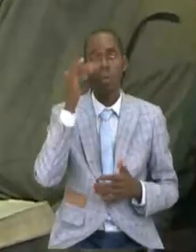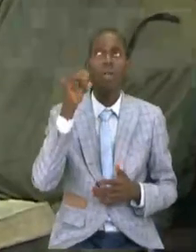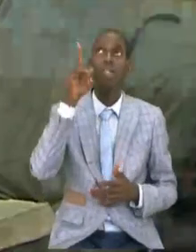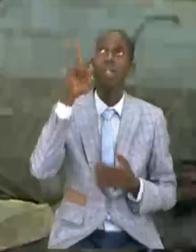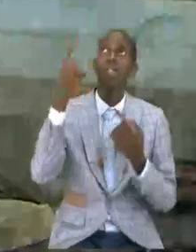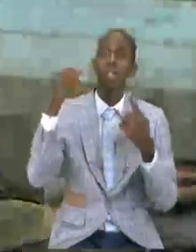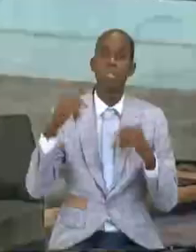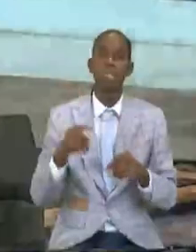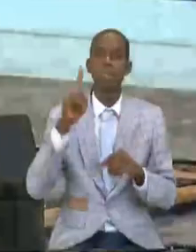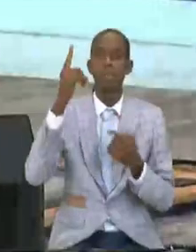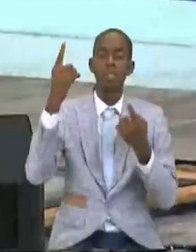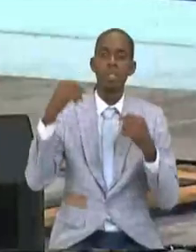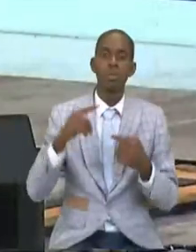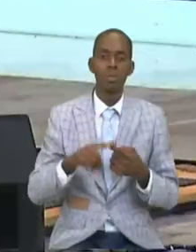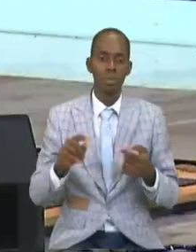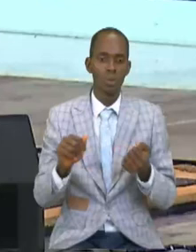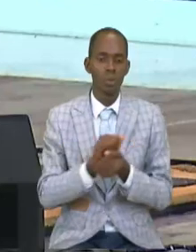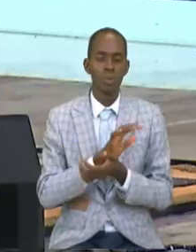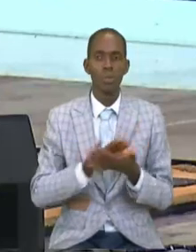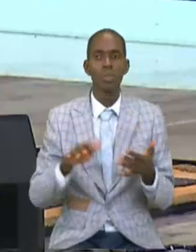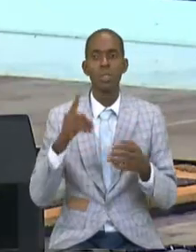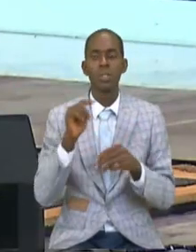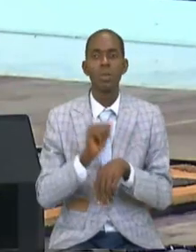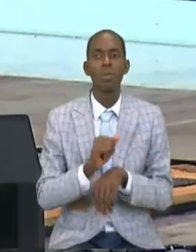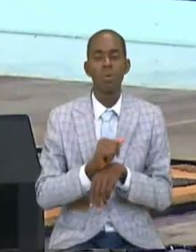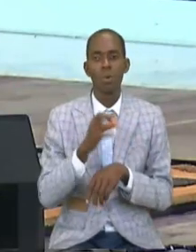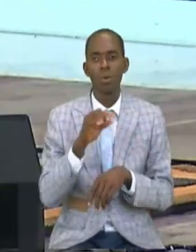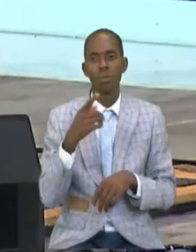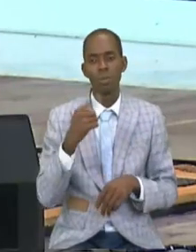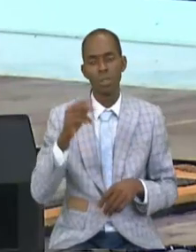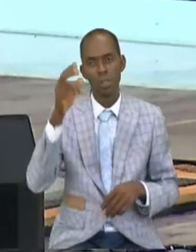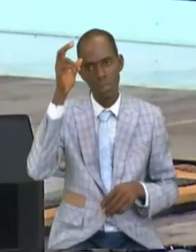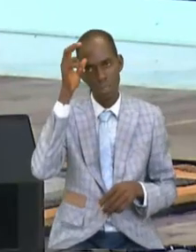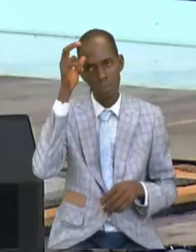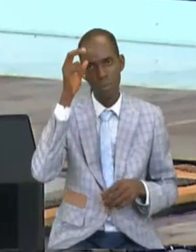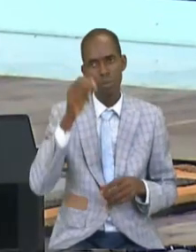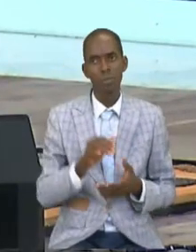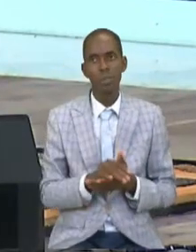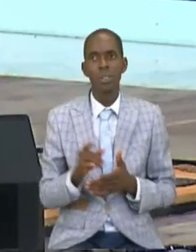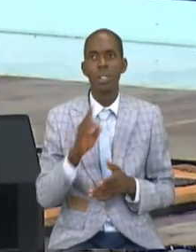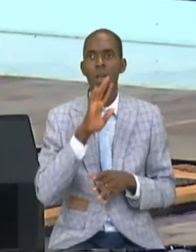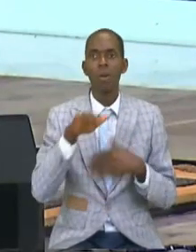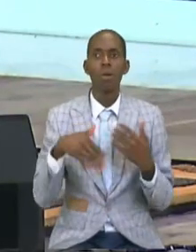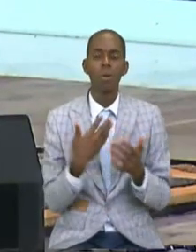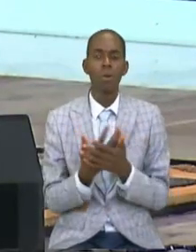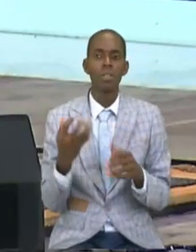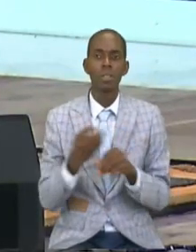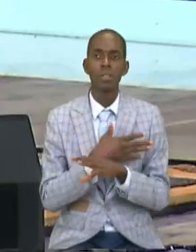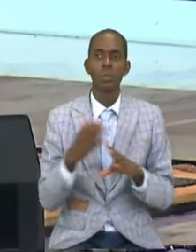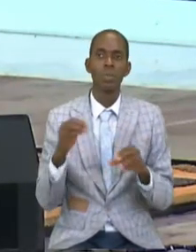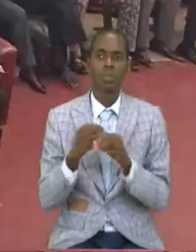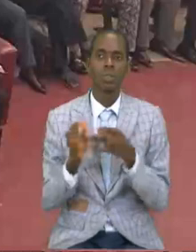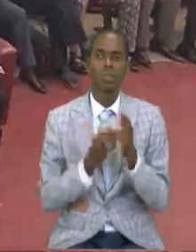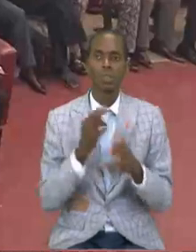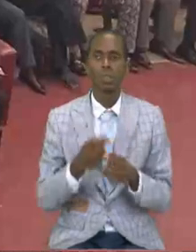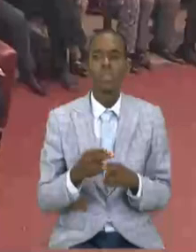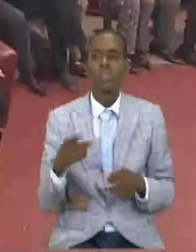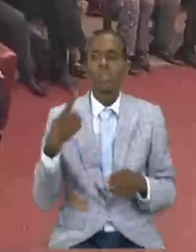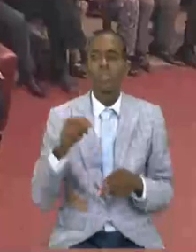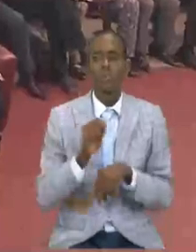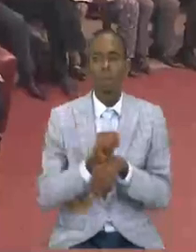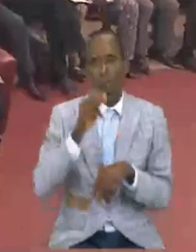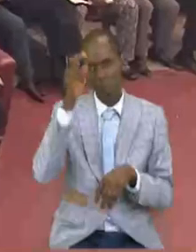venu. Il est venu détruire les œuvres du diable. Elles sont ôtées. Les